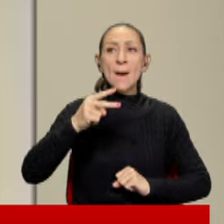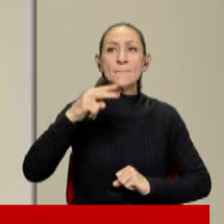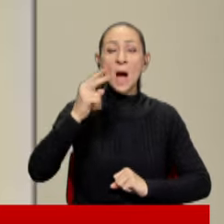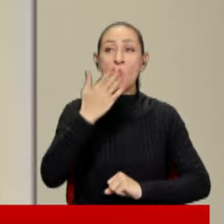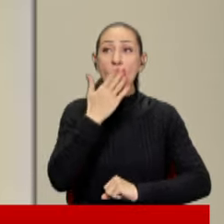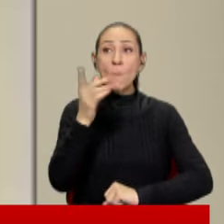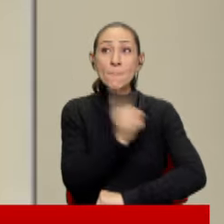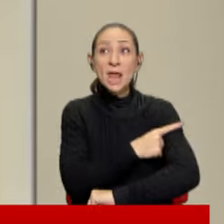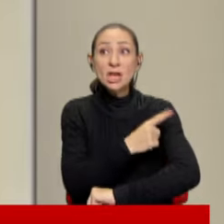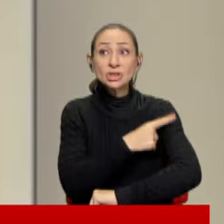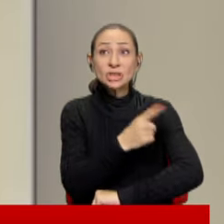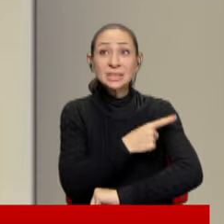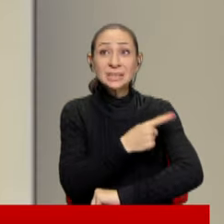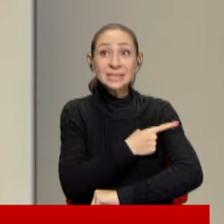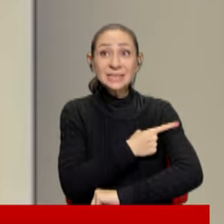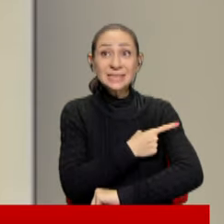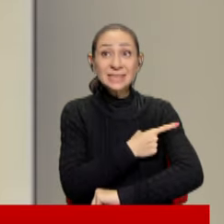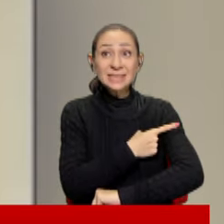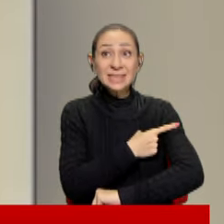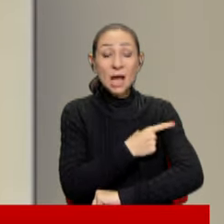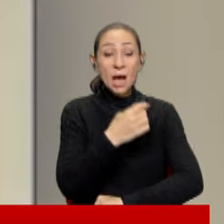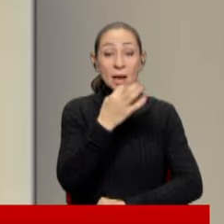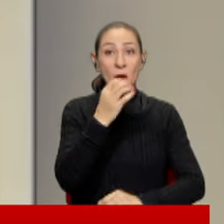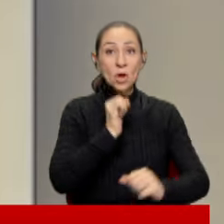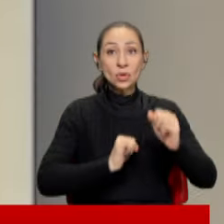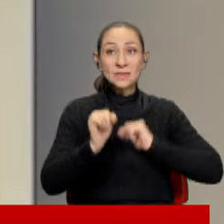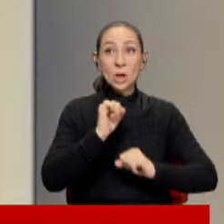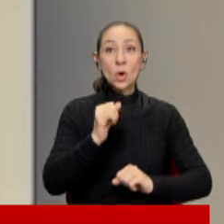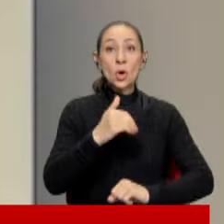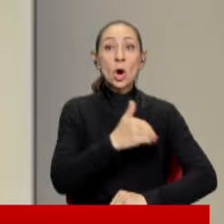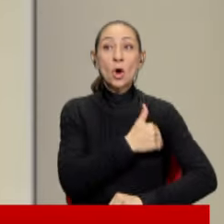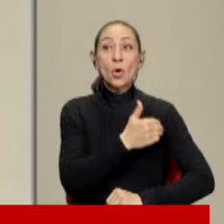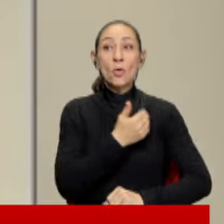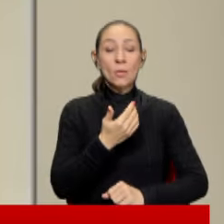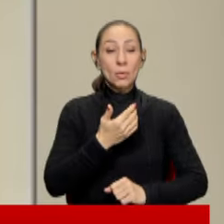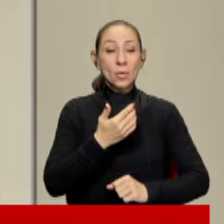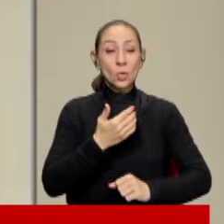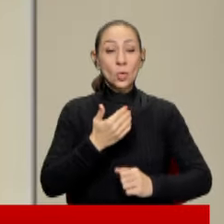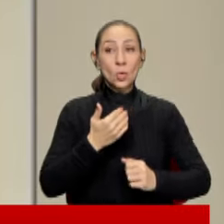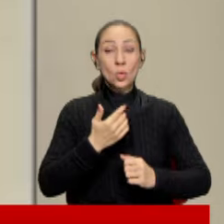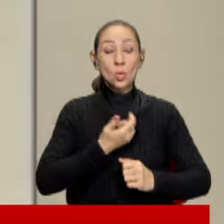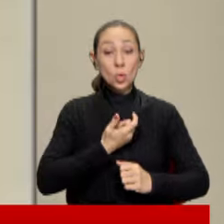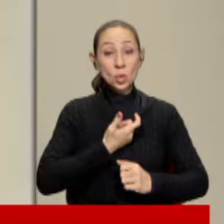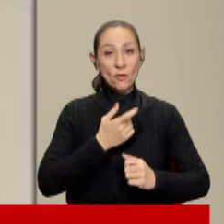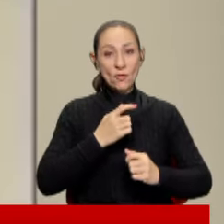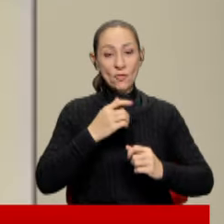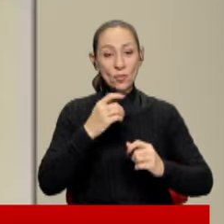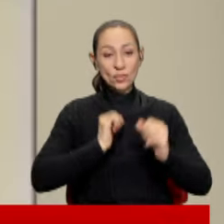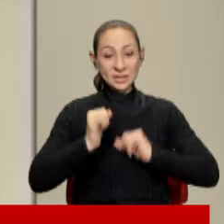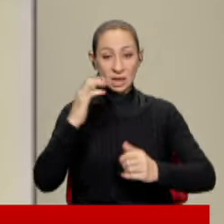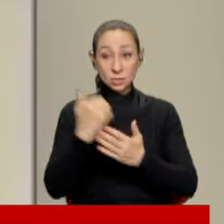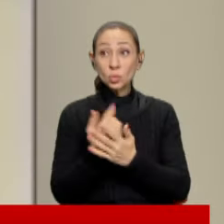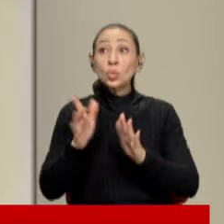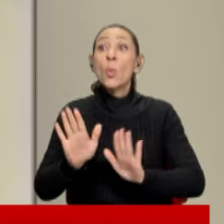okul birincisi kontenjanından Ankara Üniversitesi Hukuk Fakültesini kazanıyor. Orada da durmuyor